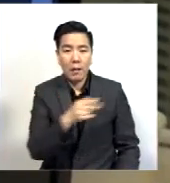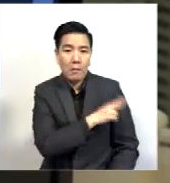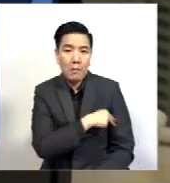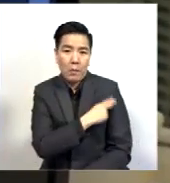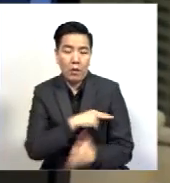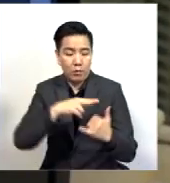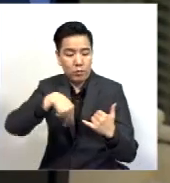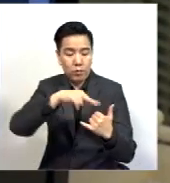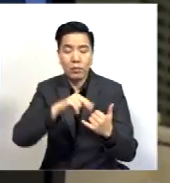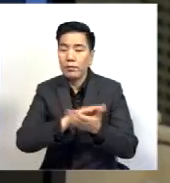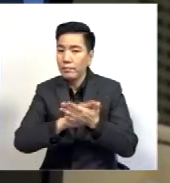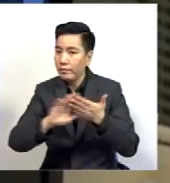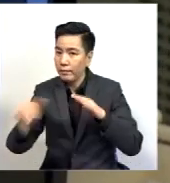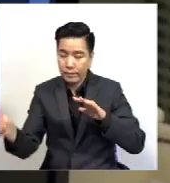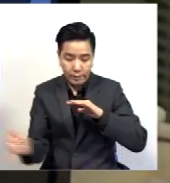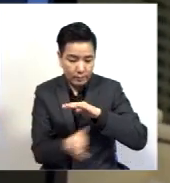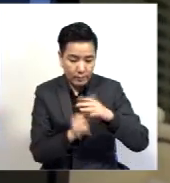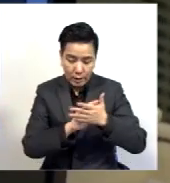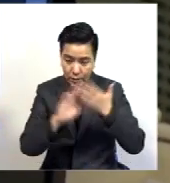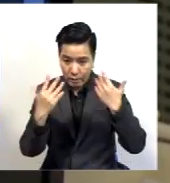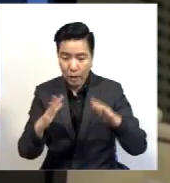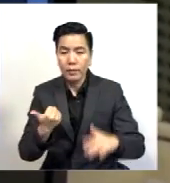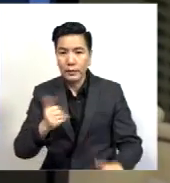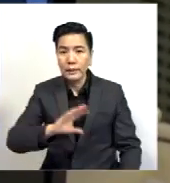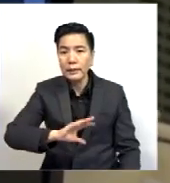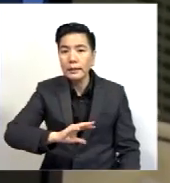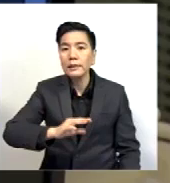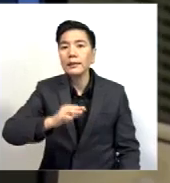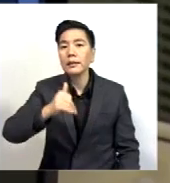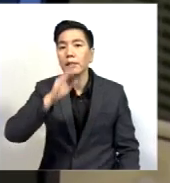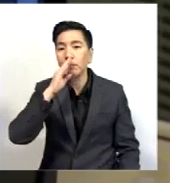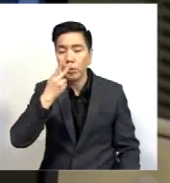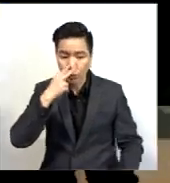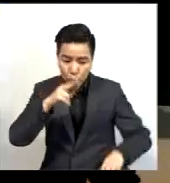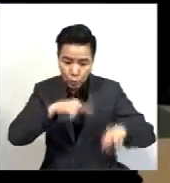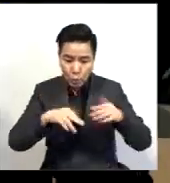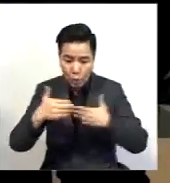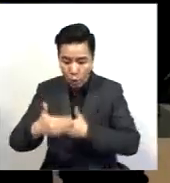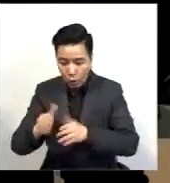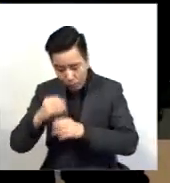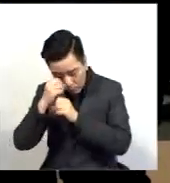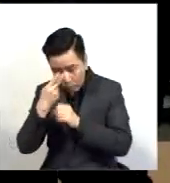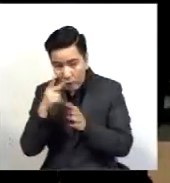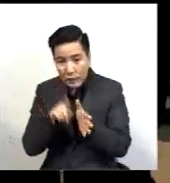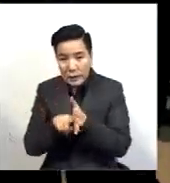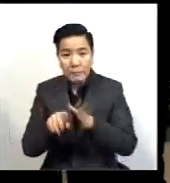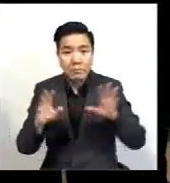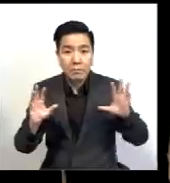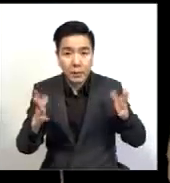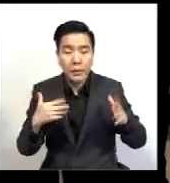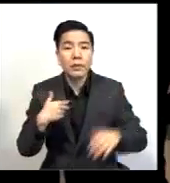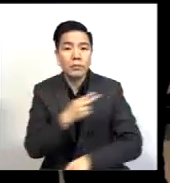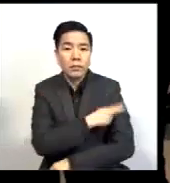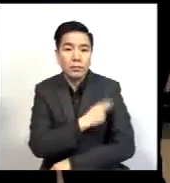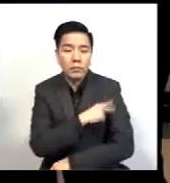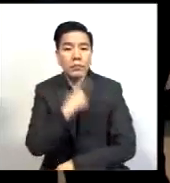การรักษาที่สถาบันบำราศนราดูรขณะนี้อาการดีขึ้นและหากผลตรวจจากห้องปฏิบัติการไม่พบเชื้อไวรัสแพ